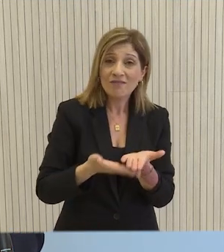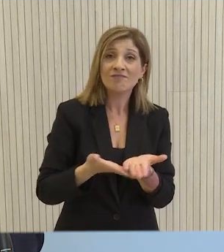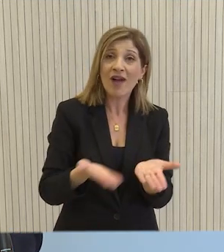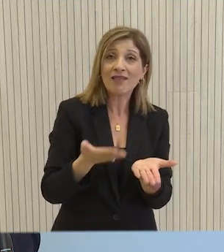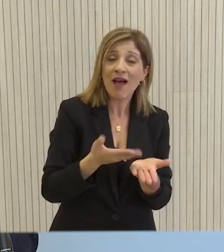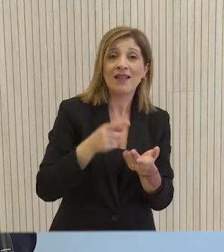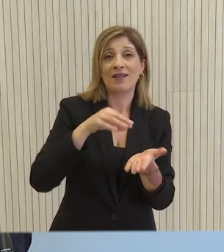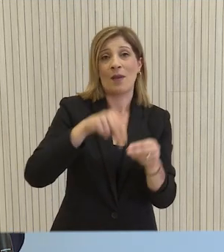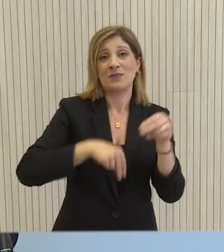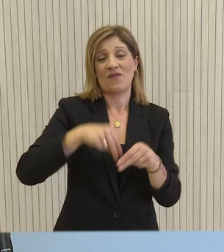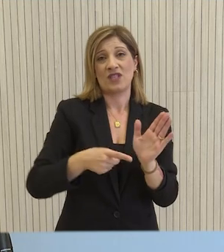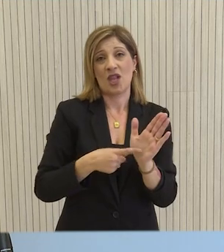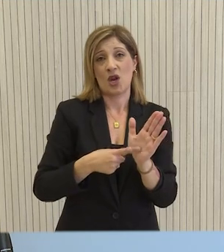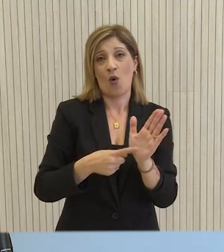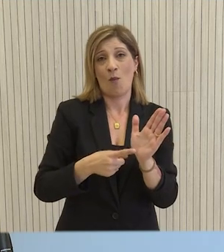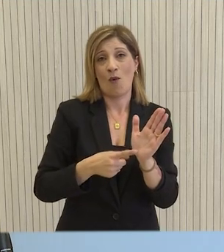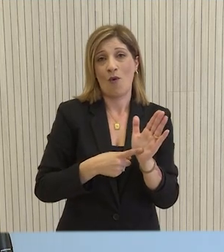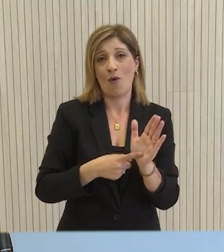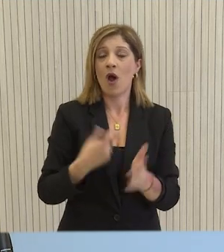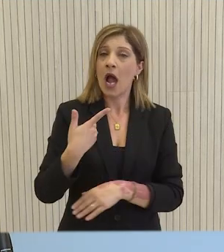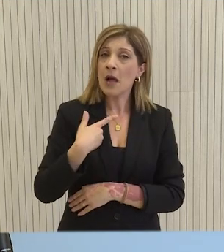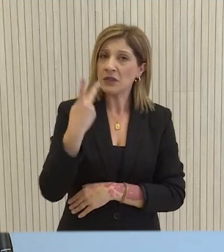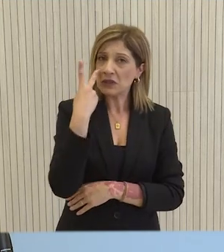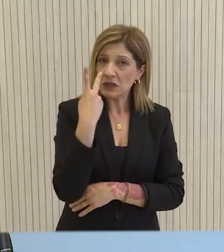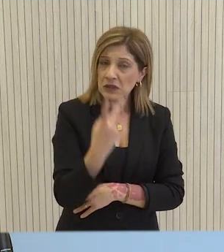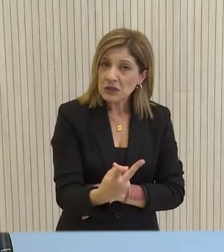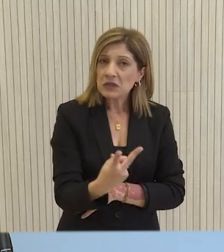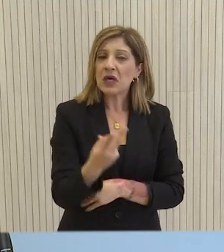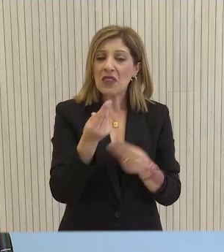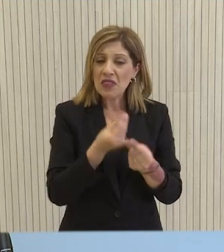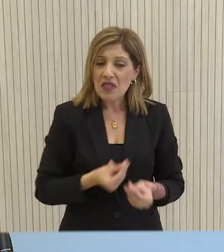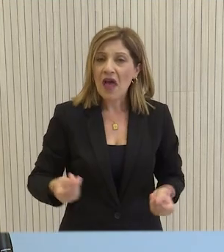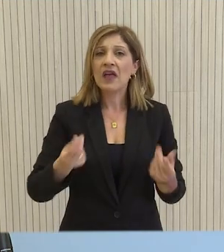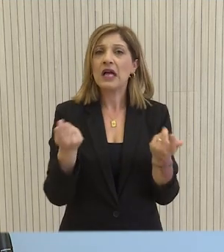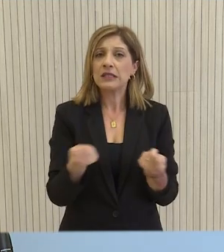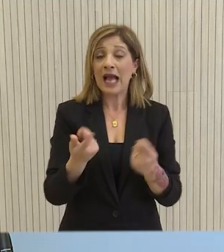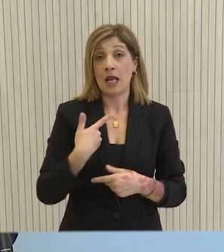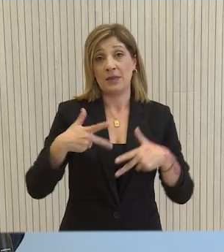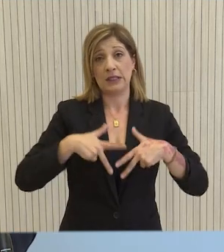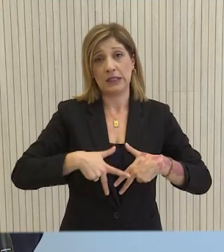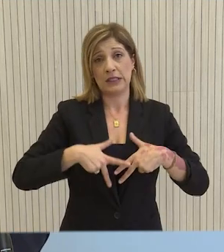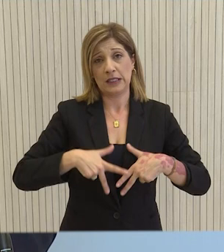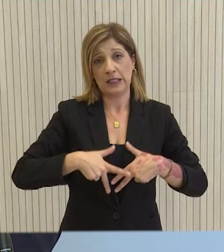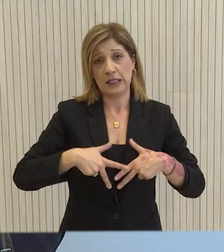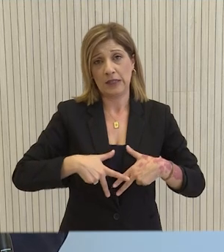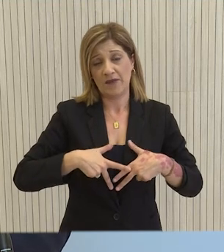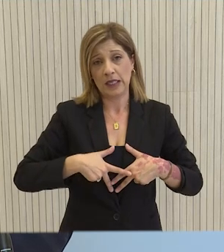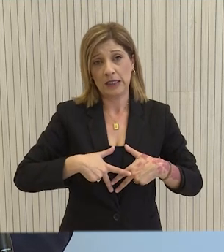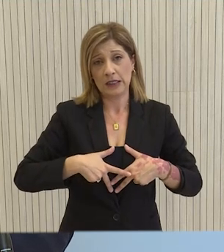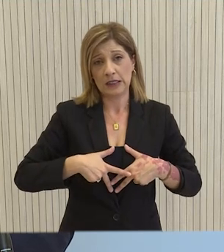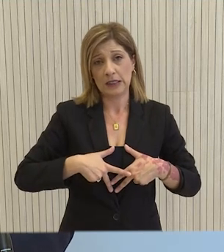του νομοσχεδίου σε νόμο. Θεωρούμε, και αυτό έχει αποδειχτεί στην πράξη μέσα από τις διαδικασίες, μέσα από τις ενέργειες που έχουν ληφθεί,